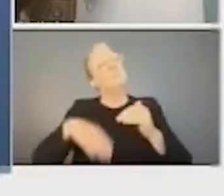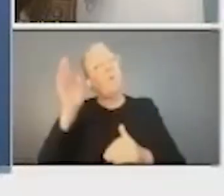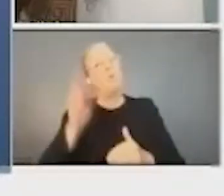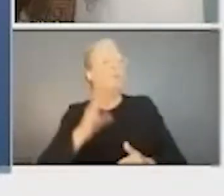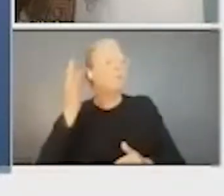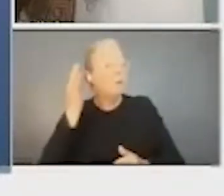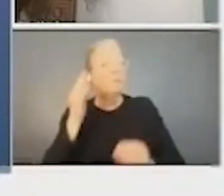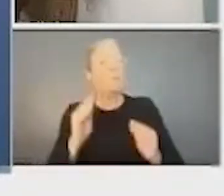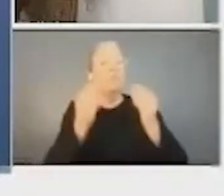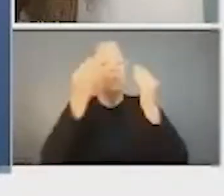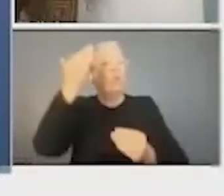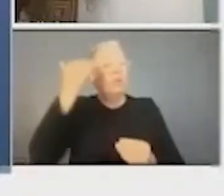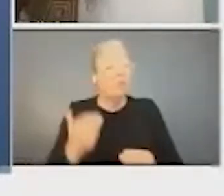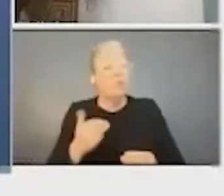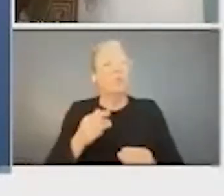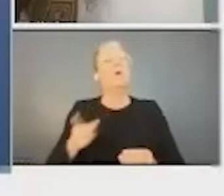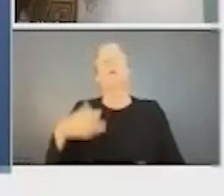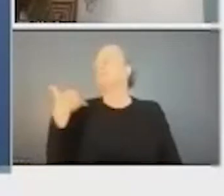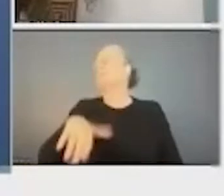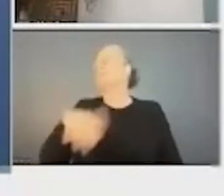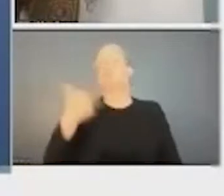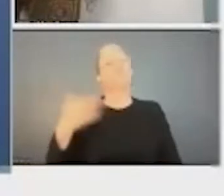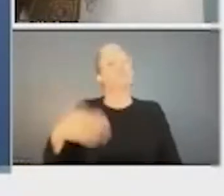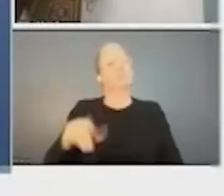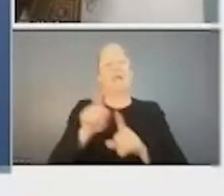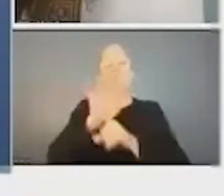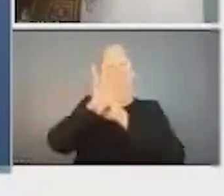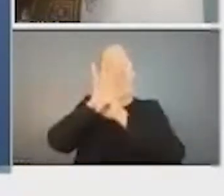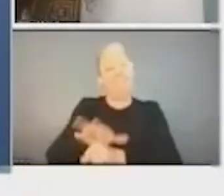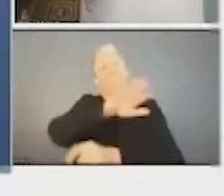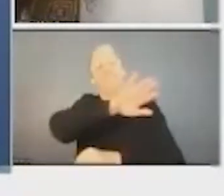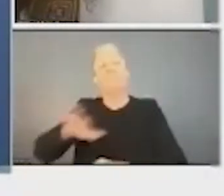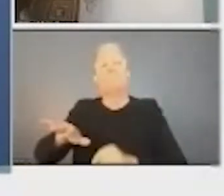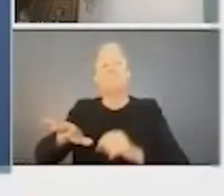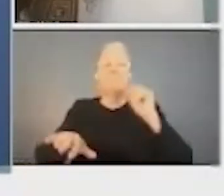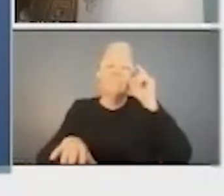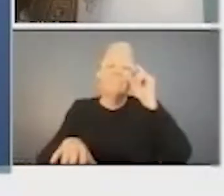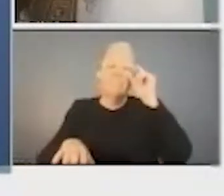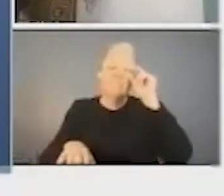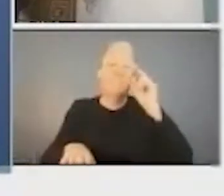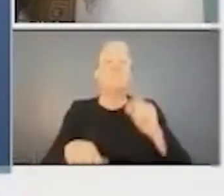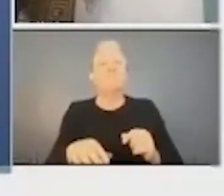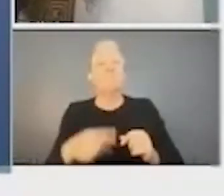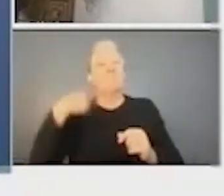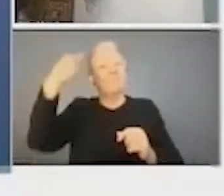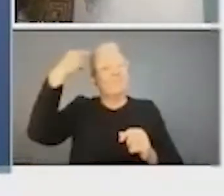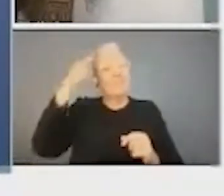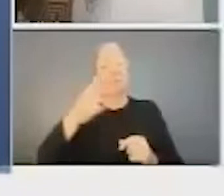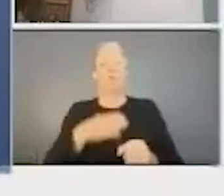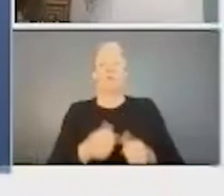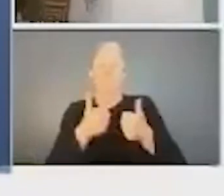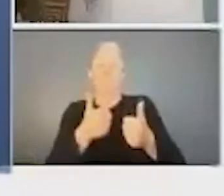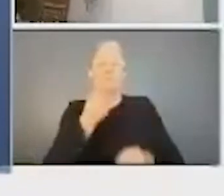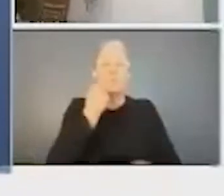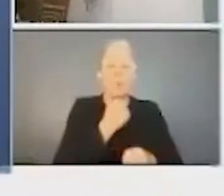وتأثر كثيرا جدا المرأة والبنات تأثروا بهذه الجائحة. هذا يشمل عدم